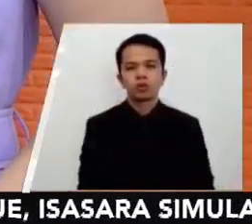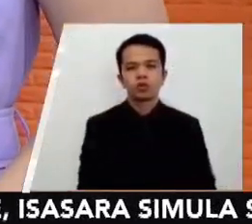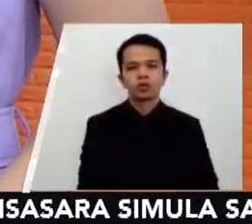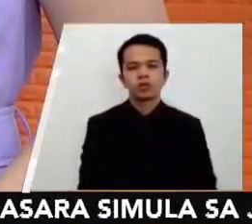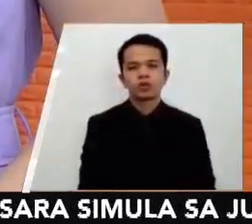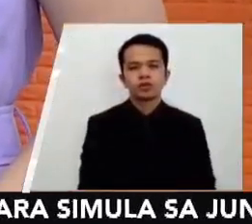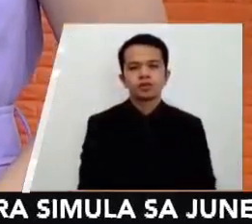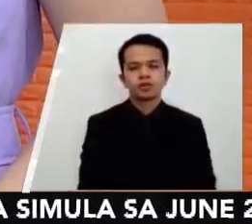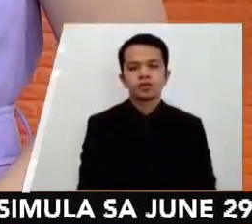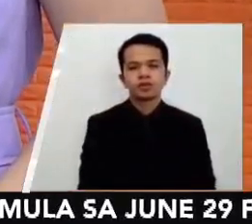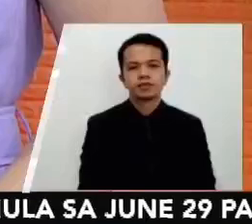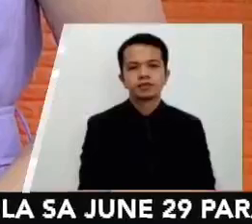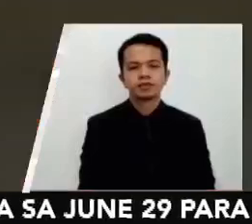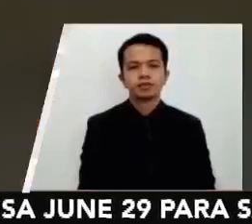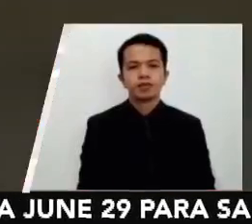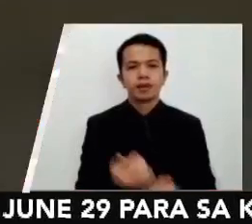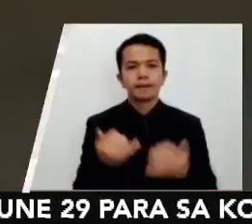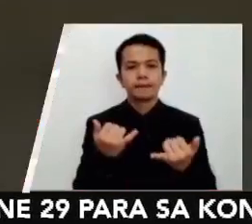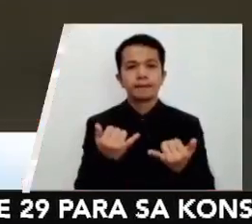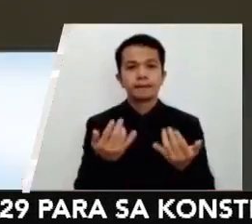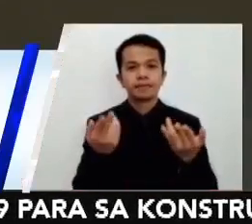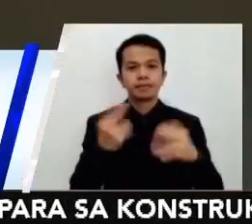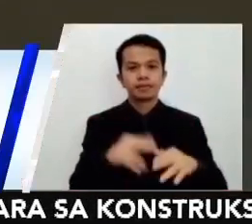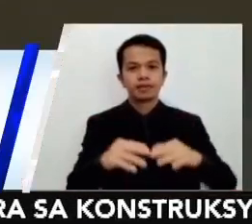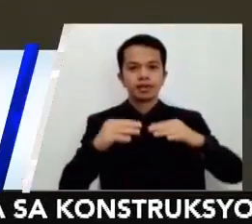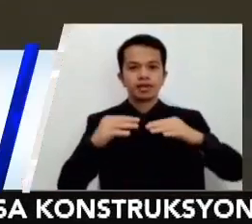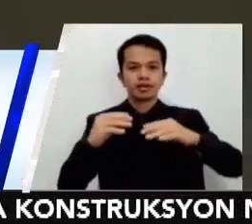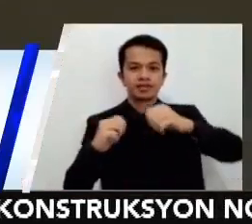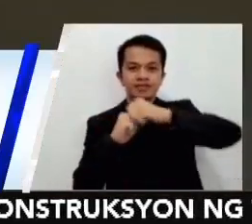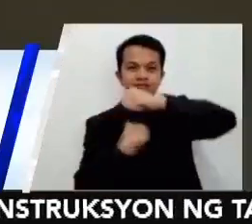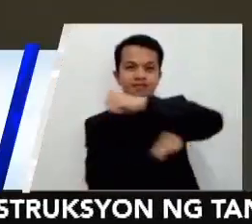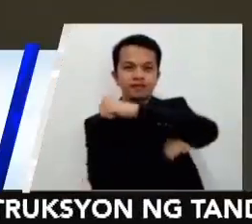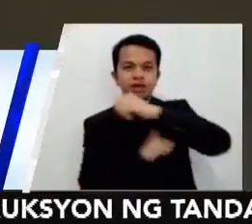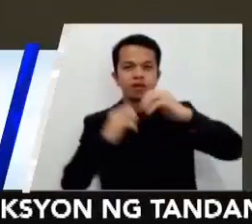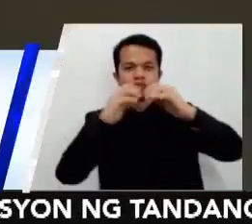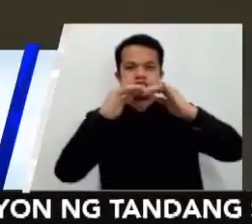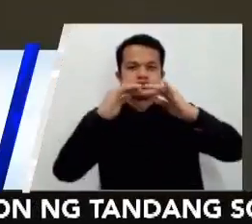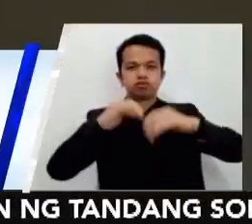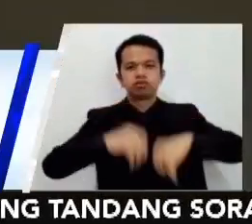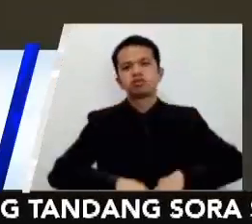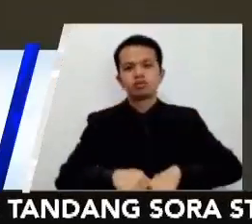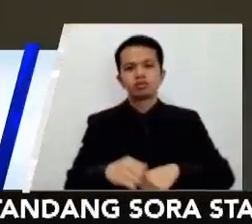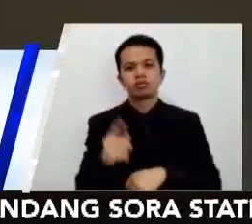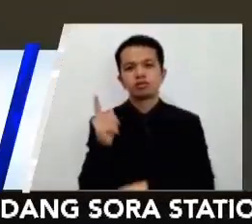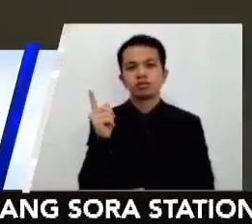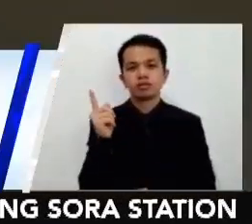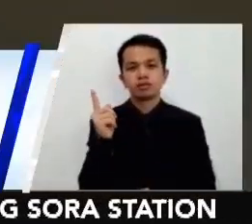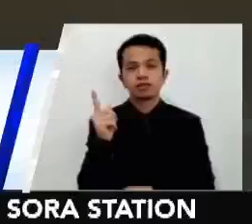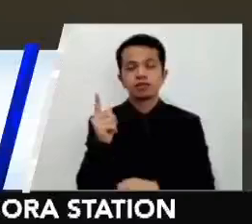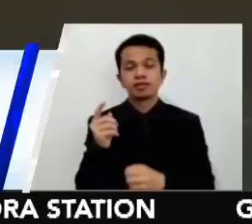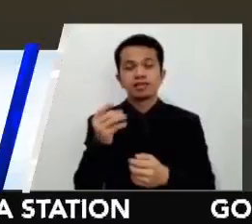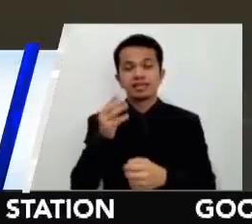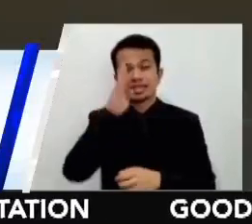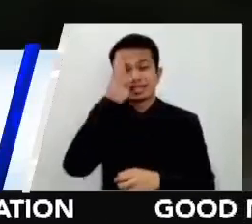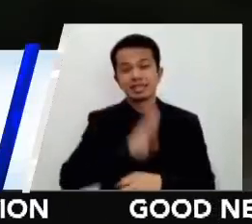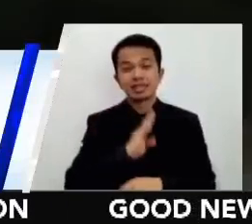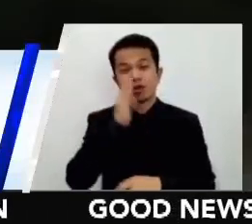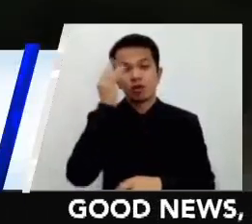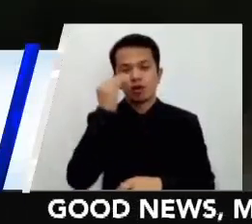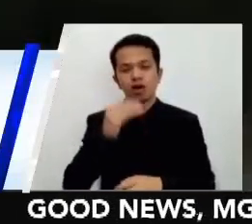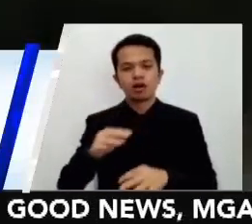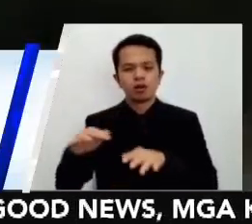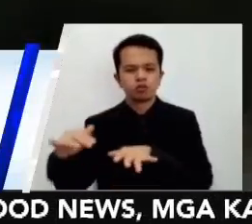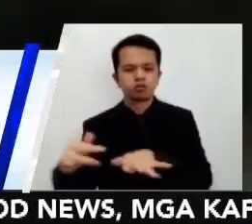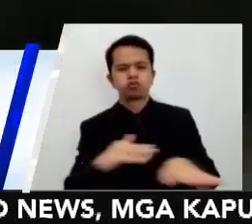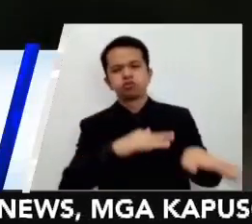Bumigay naman ang isang tulay sa barangay Candelaria sa San Fernando Bukidnon. Nasira po ito dahil sa malakas na pagragasan ng tubig